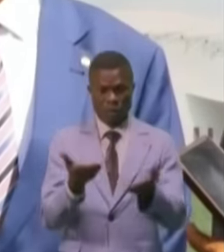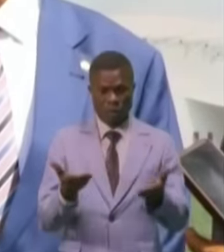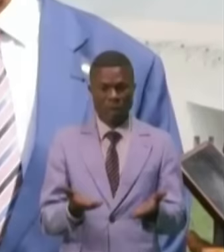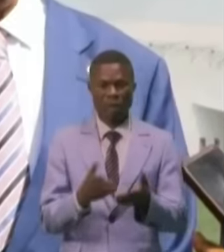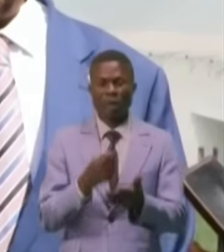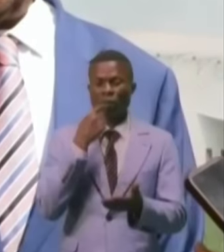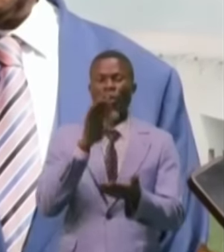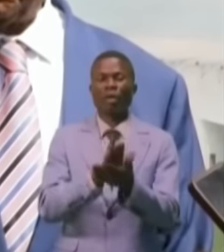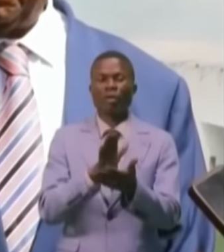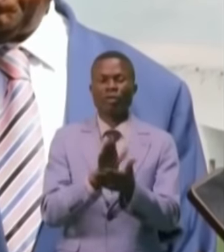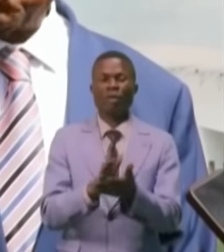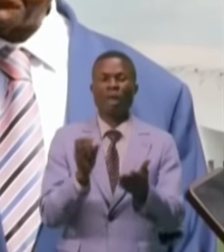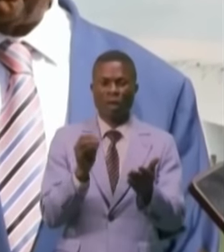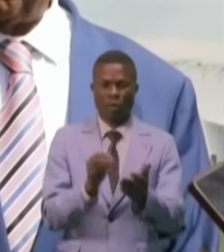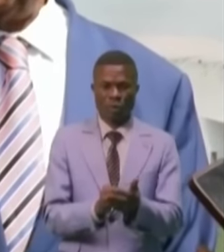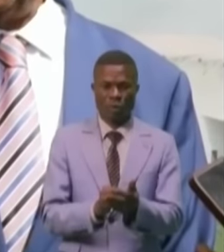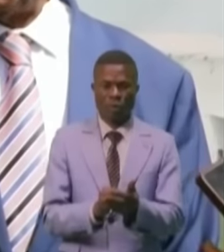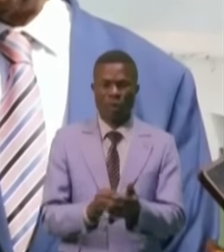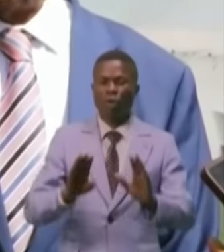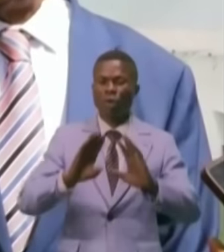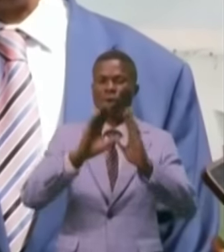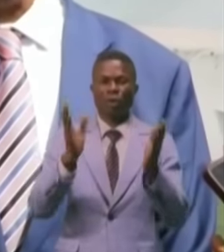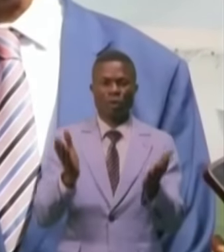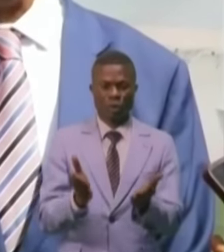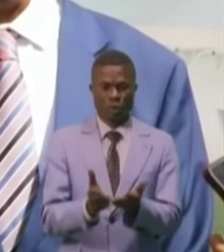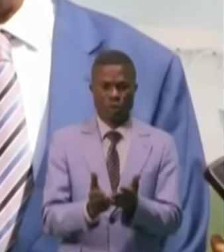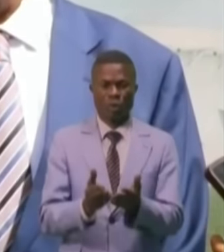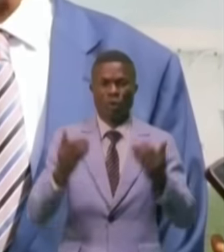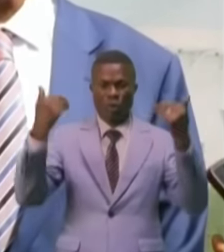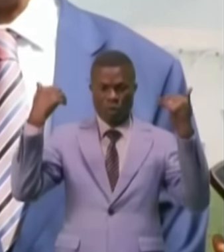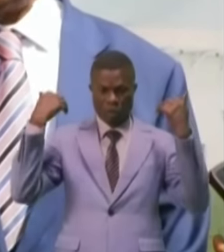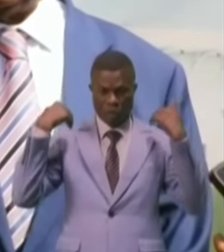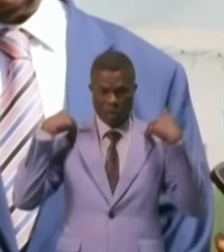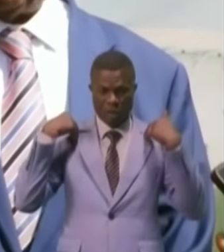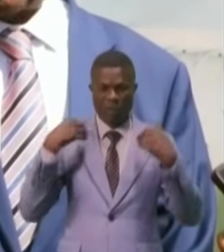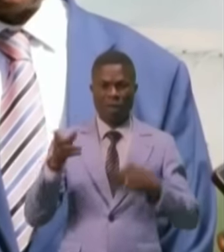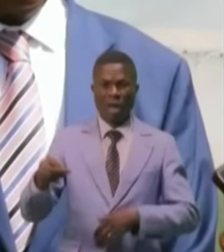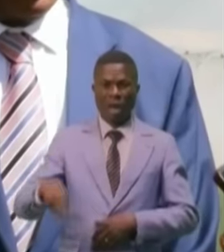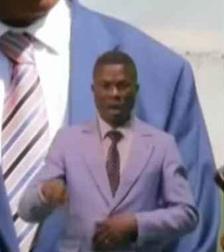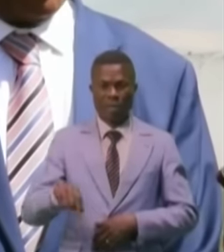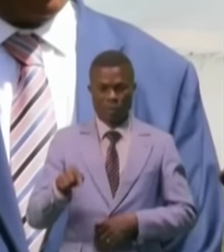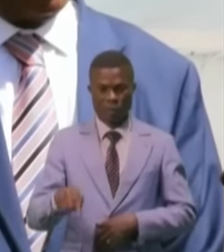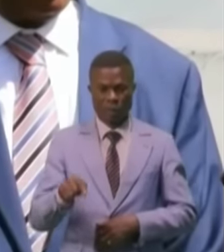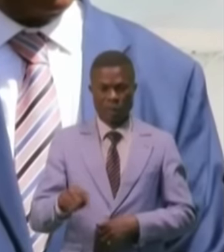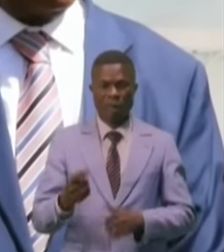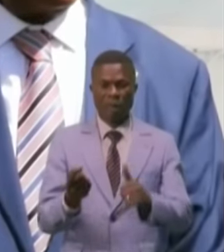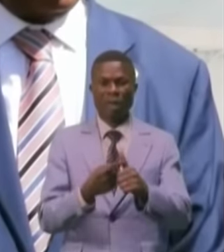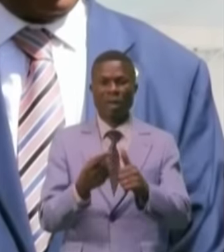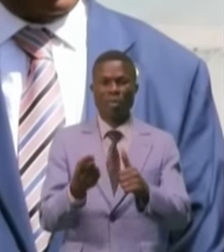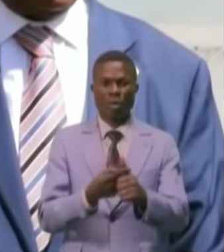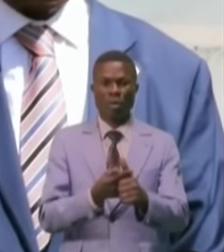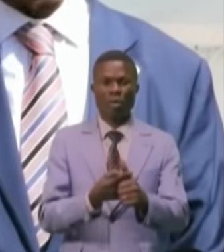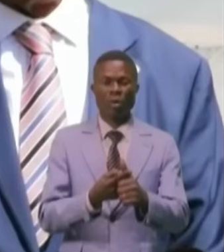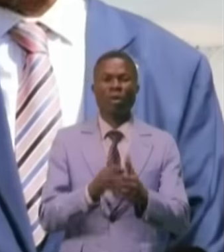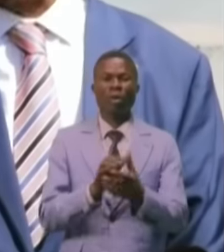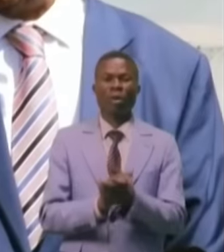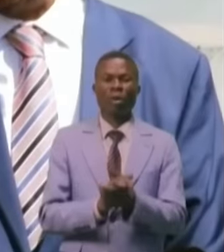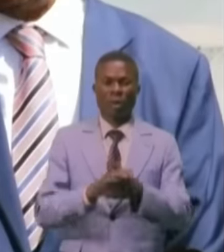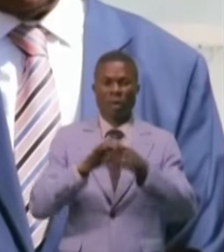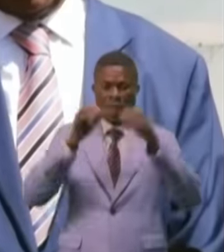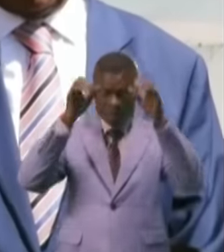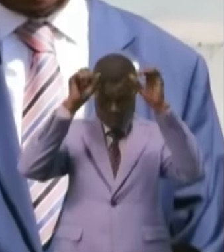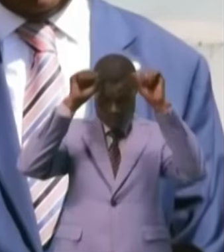féliciter l'ensemble des autorités de cette province et particulièrement les